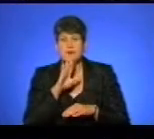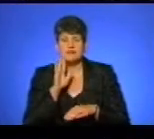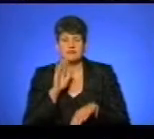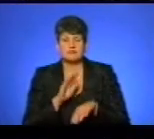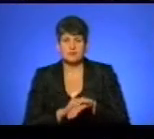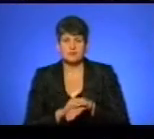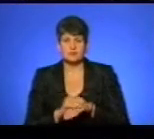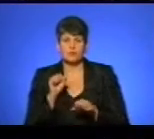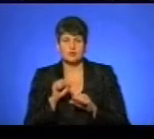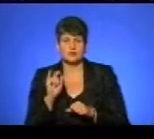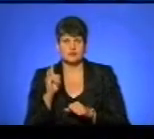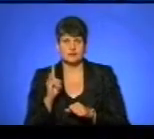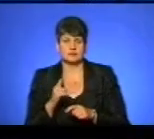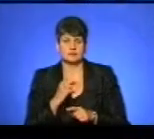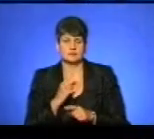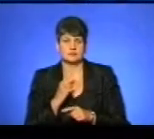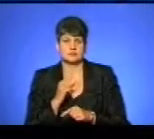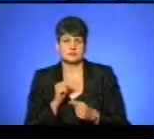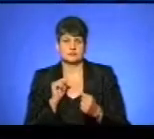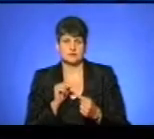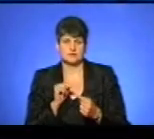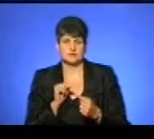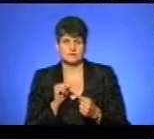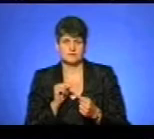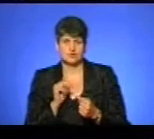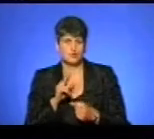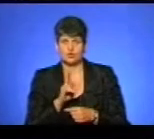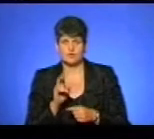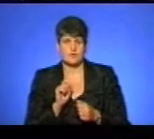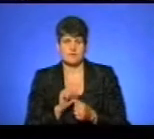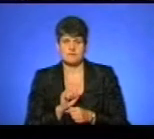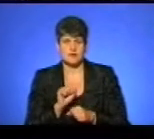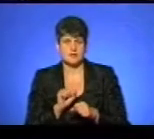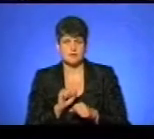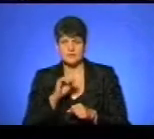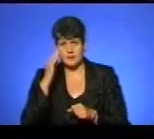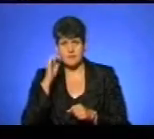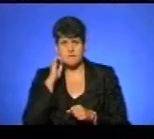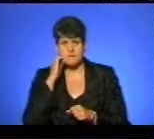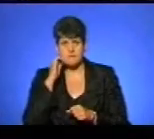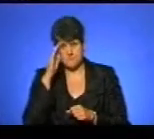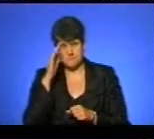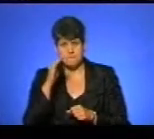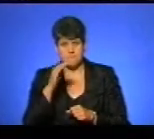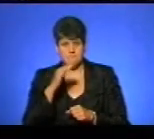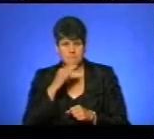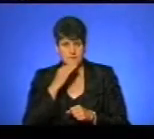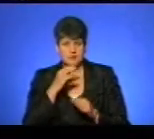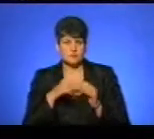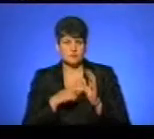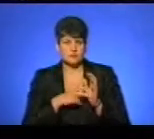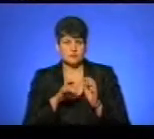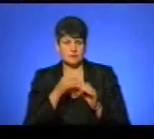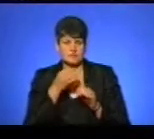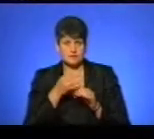сина заперечувала. Його ніхто не бив. Батько Михайлика у телефонній розмові 17 липня сказав,